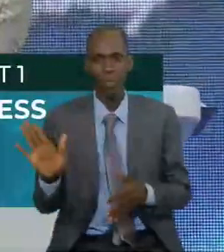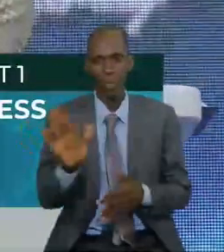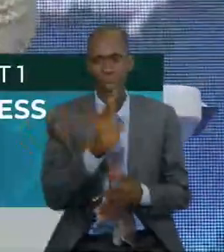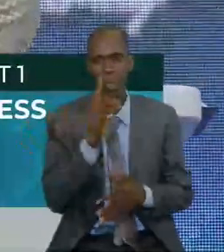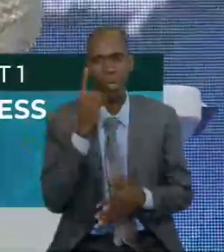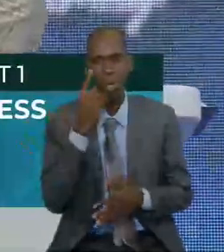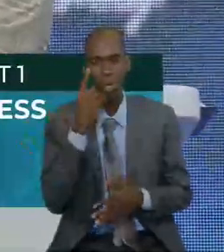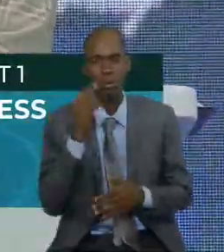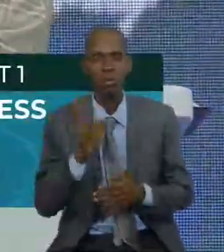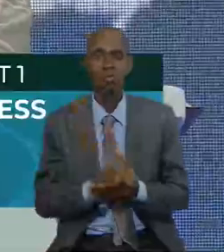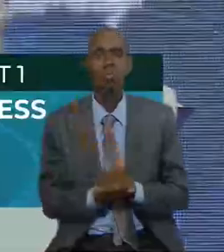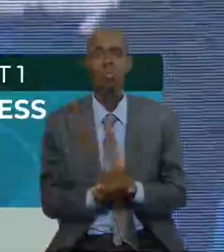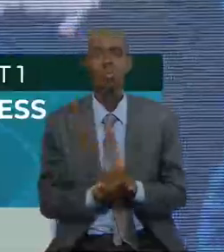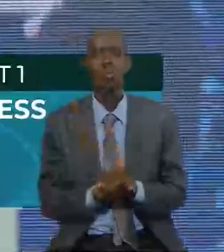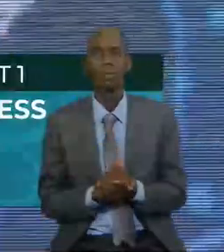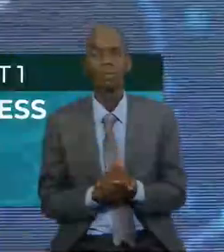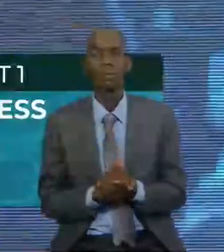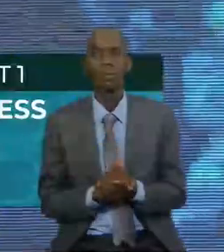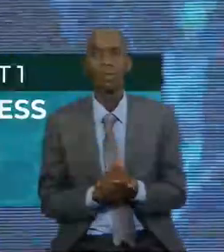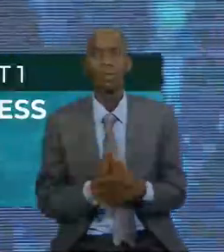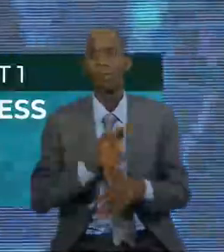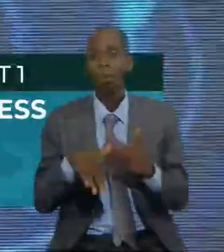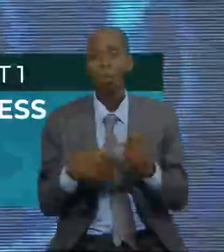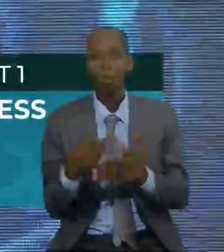de Dieu devant eux